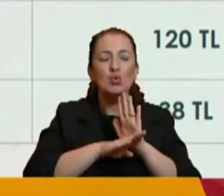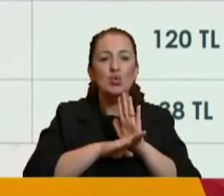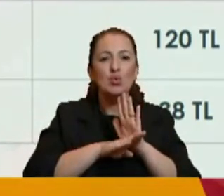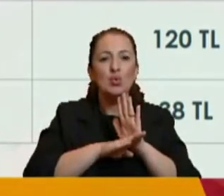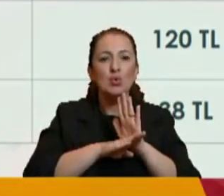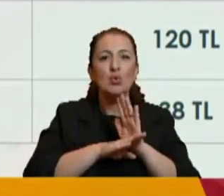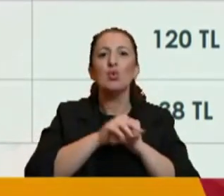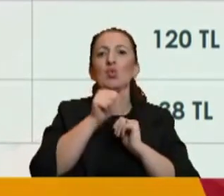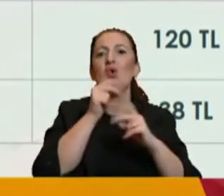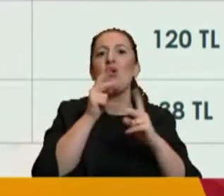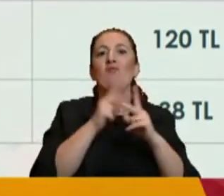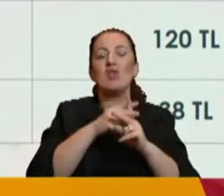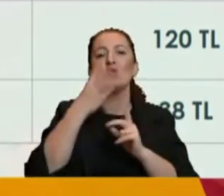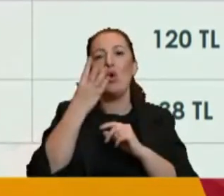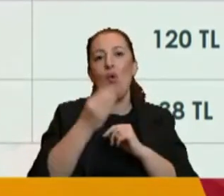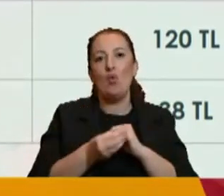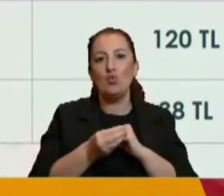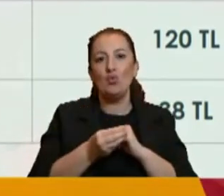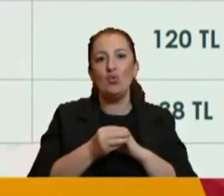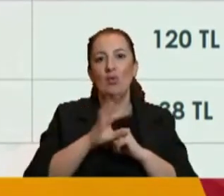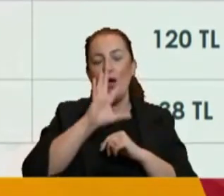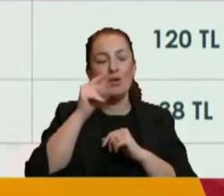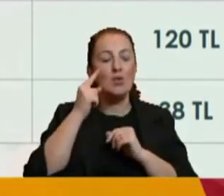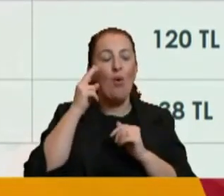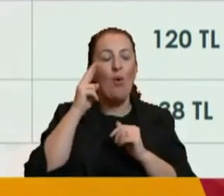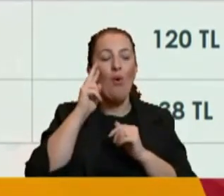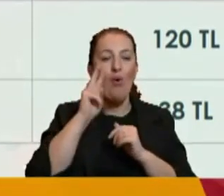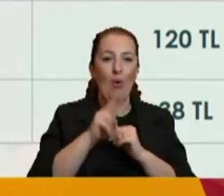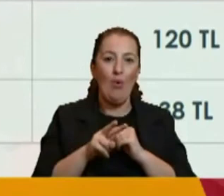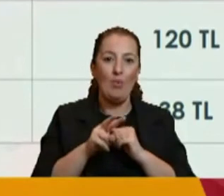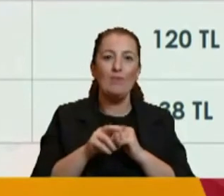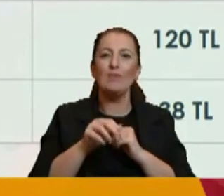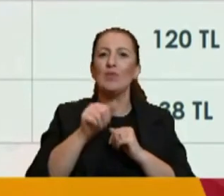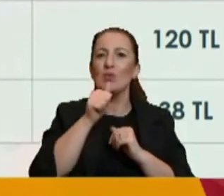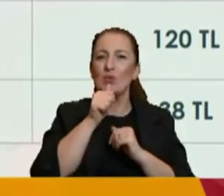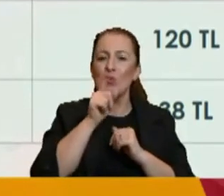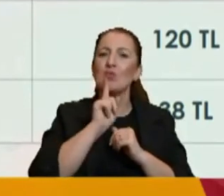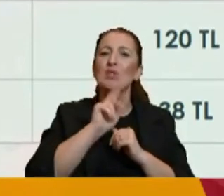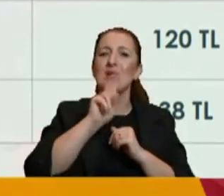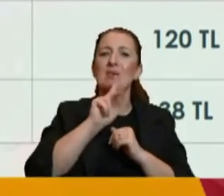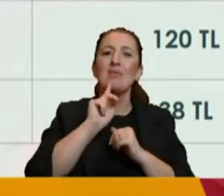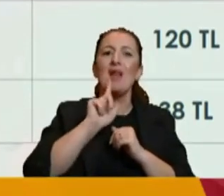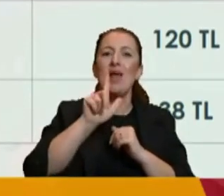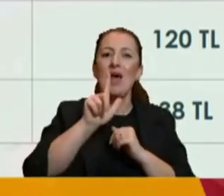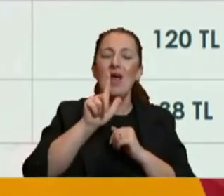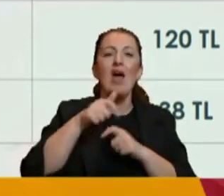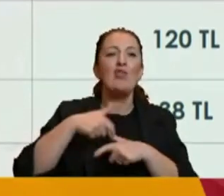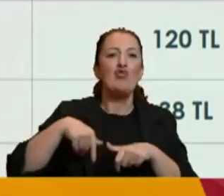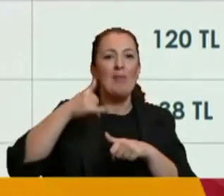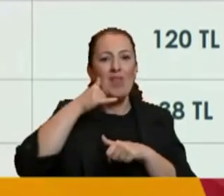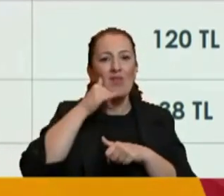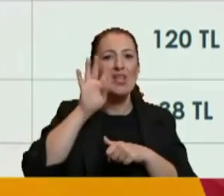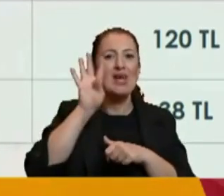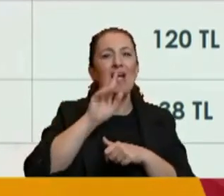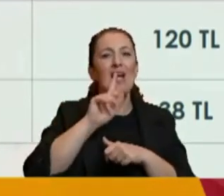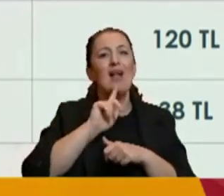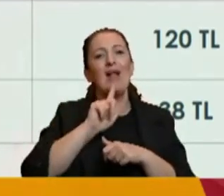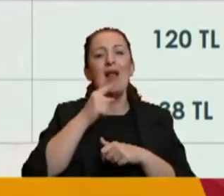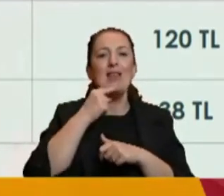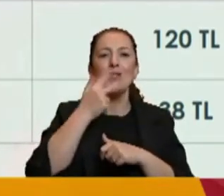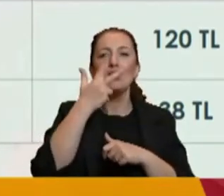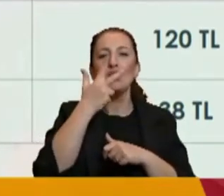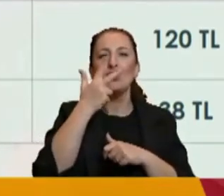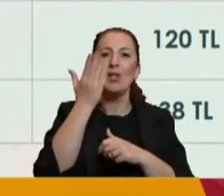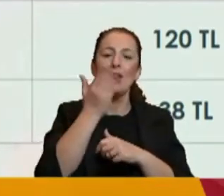su faturası olduğunu Bakın yani 120 lira cep telefonu 40 lira dersek müşteri